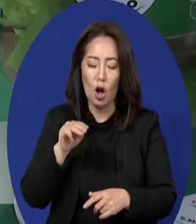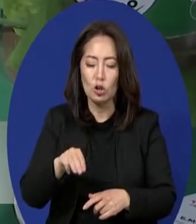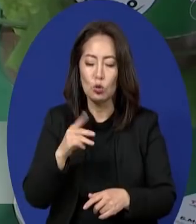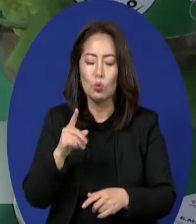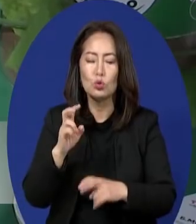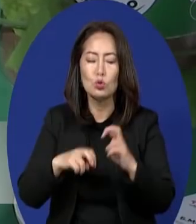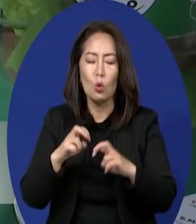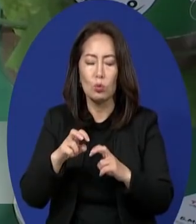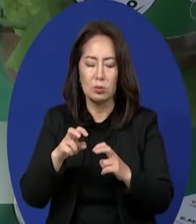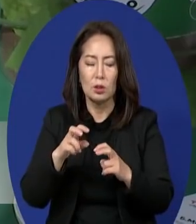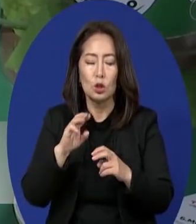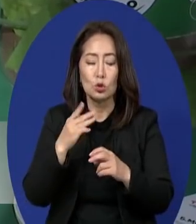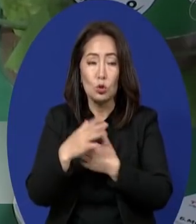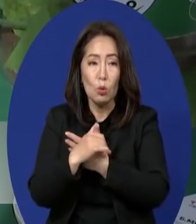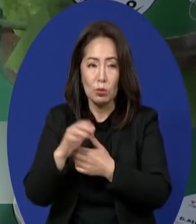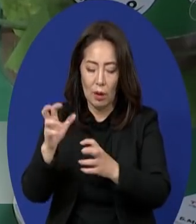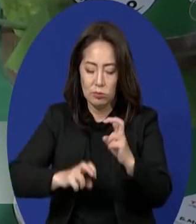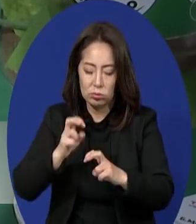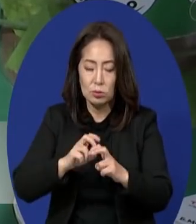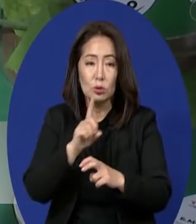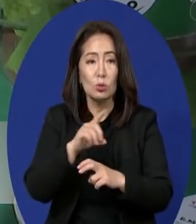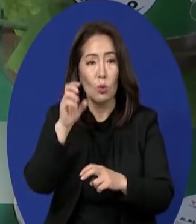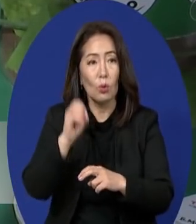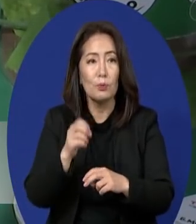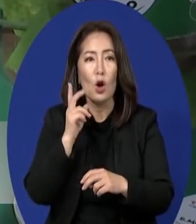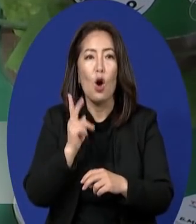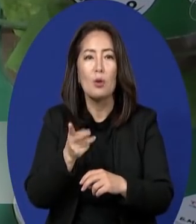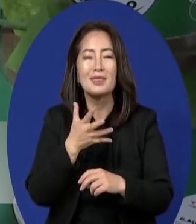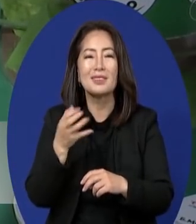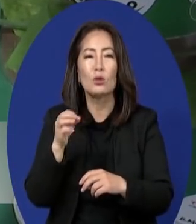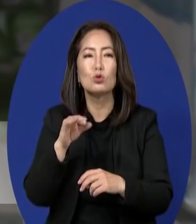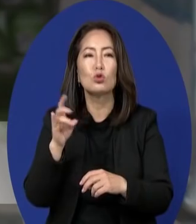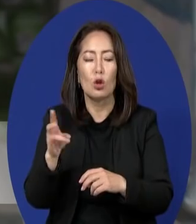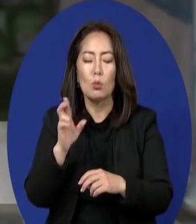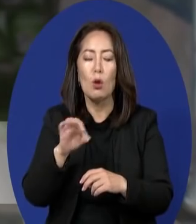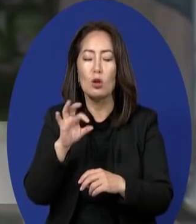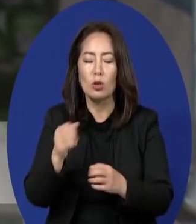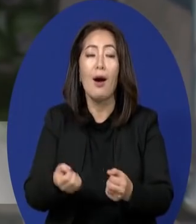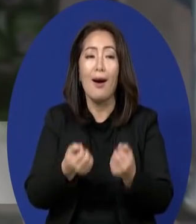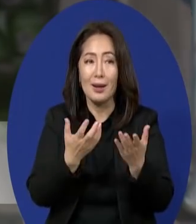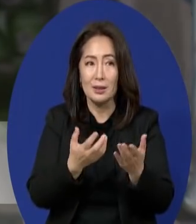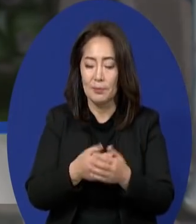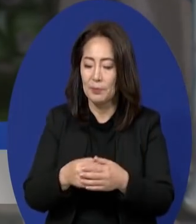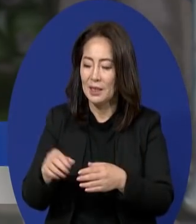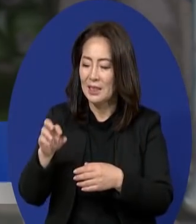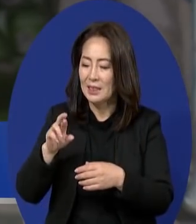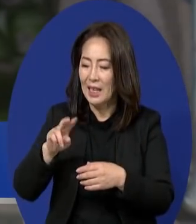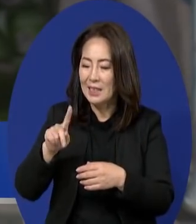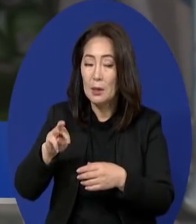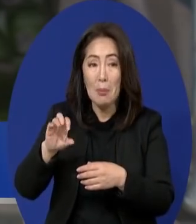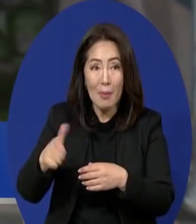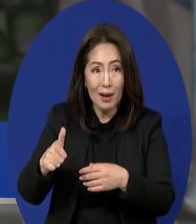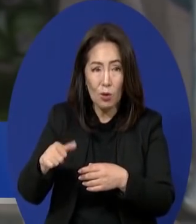тэд шувууны сангасаа 100% боловсруулж 2500 тонн бордоо гарган авч байна. За ялмаг буюу тэр хөрсний бордоо